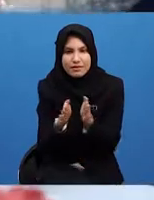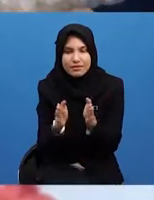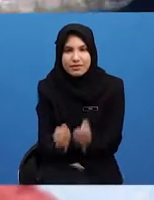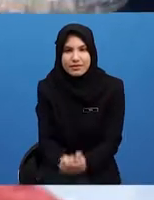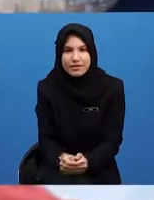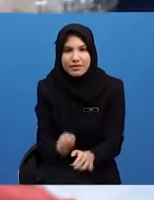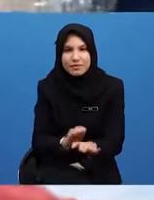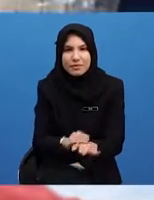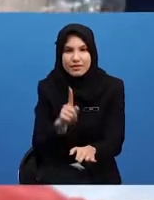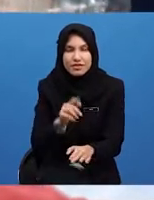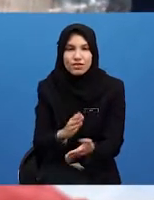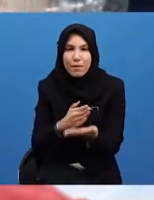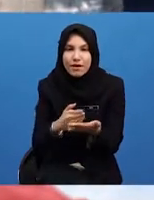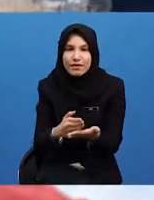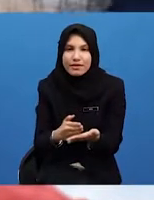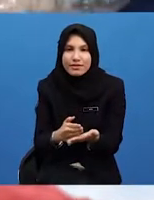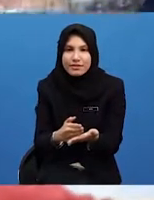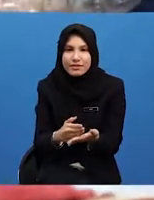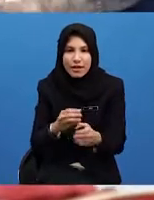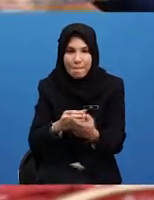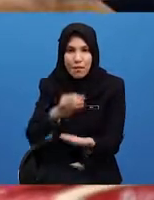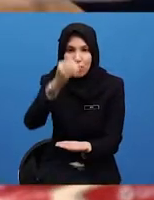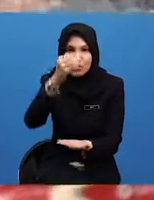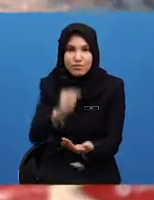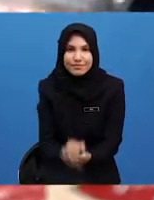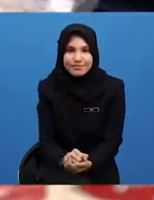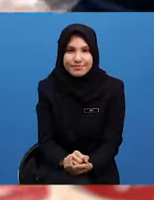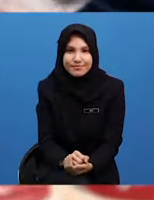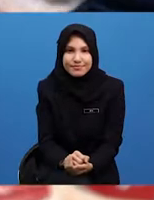pada satu bahagian sisi botol.